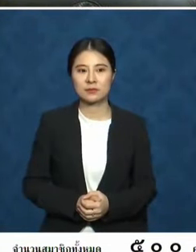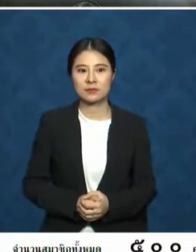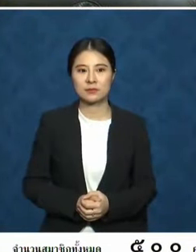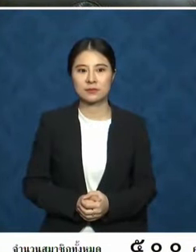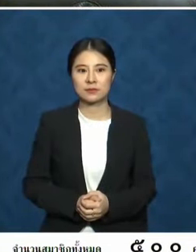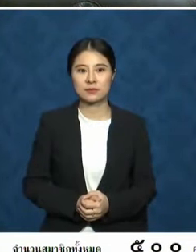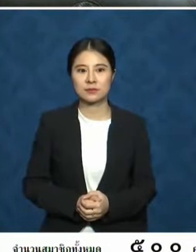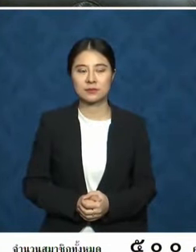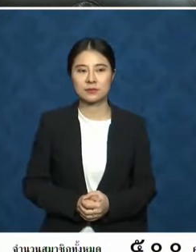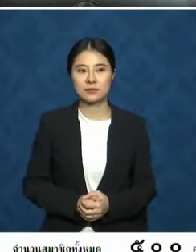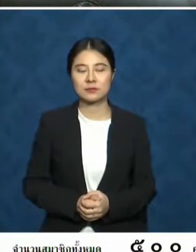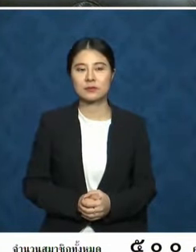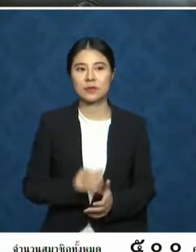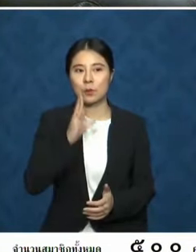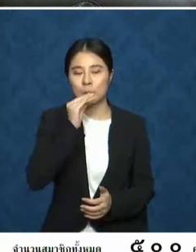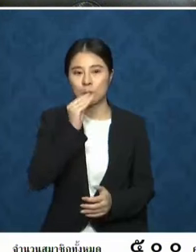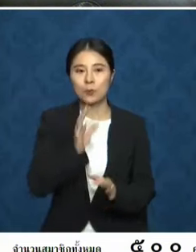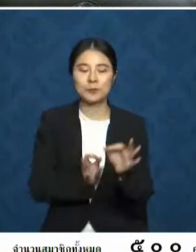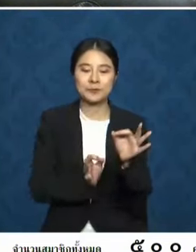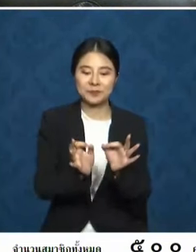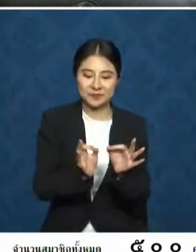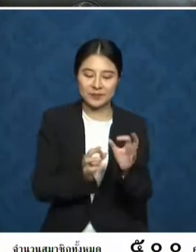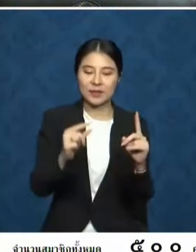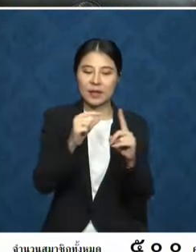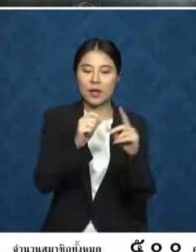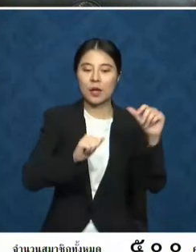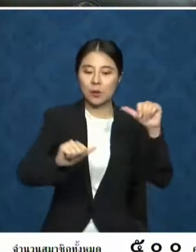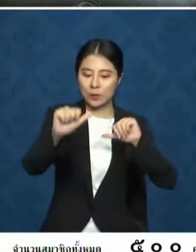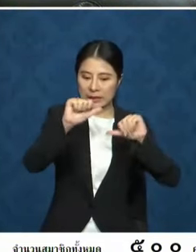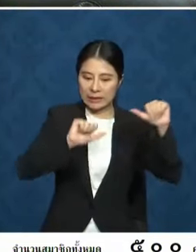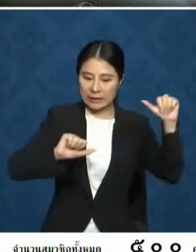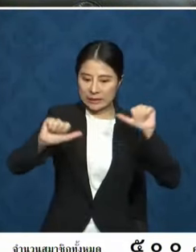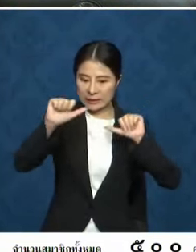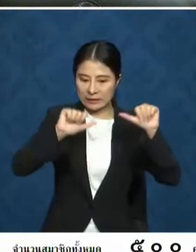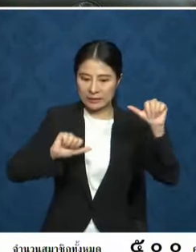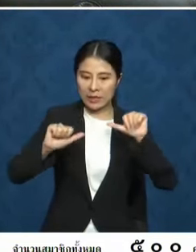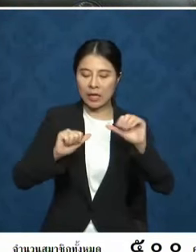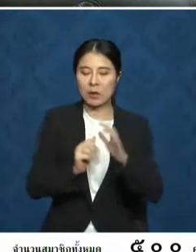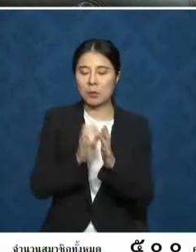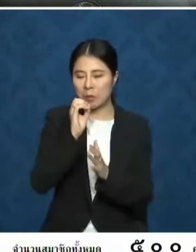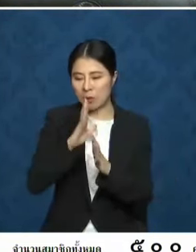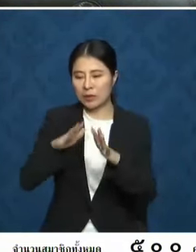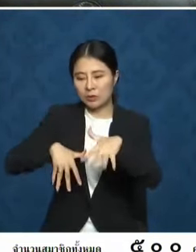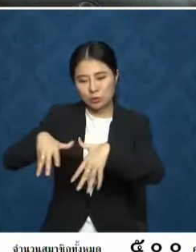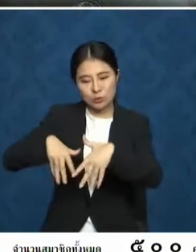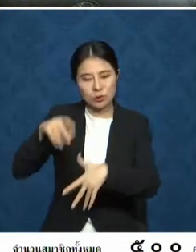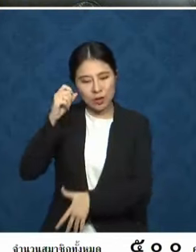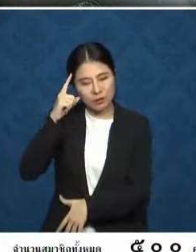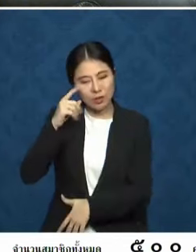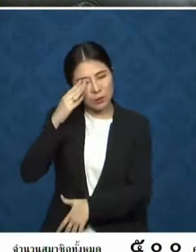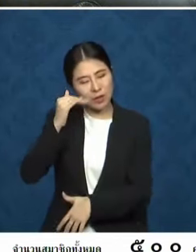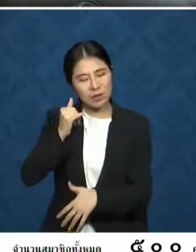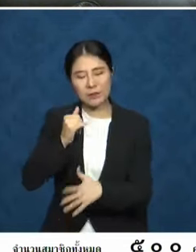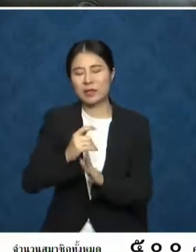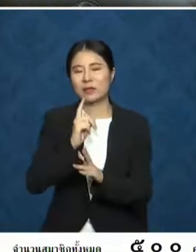หรธิบายวิทยาศาตกับสังคมเป็่วเปเรองสัมไมคัญมากเพระเรา